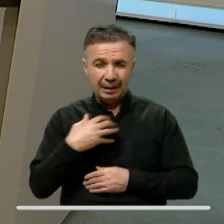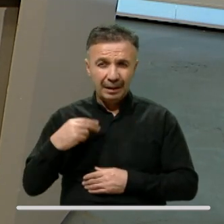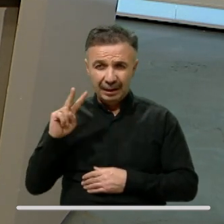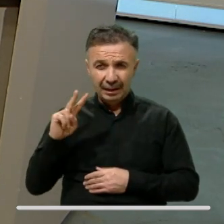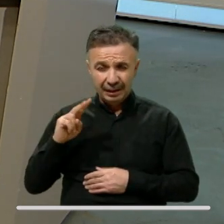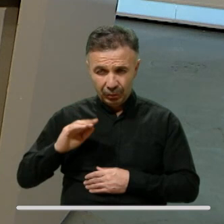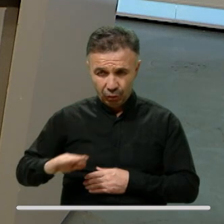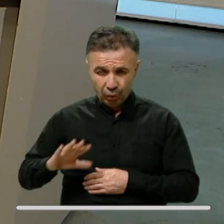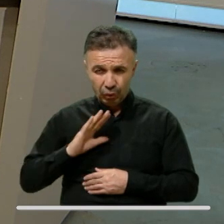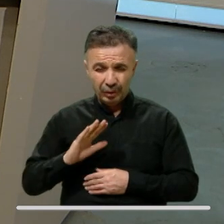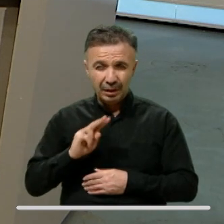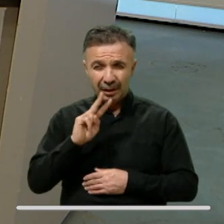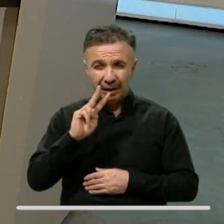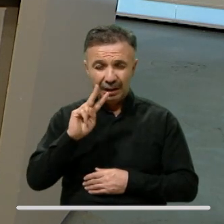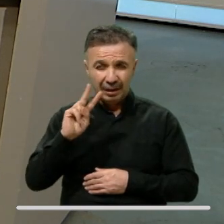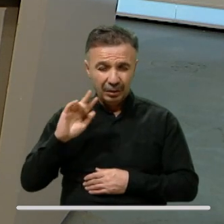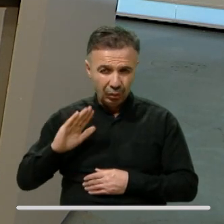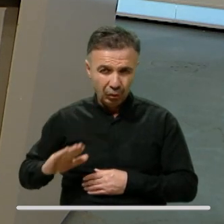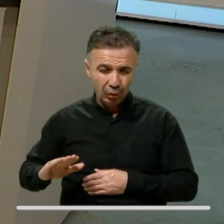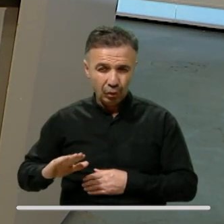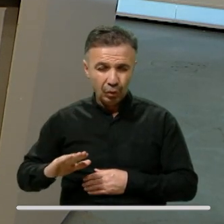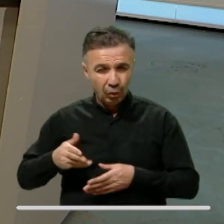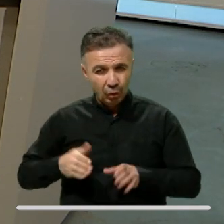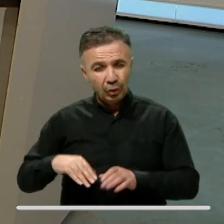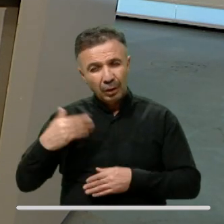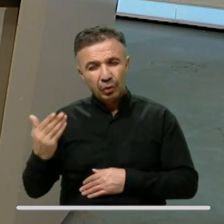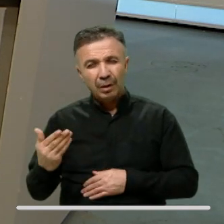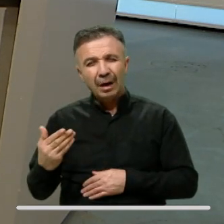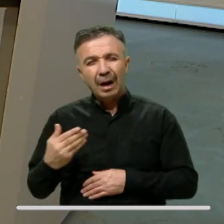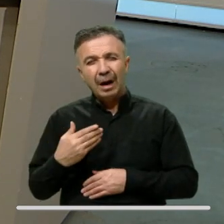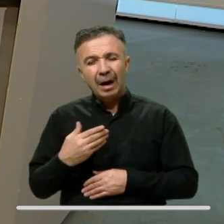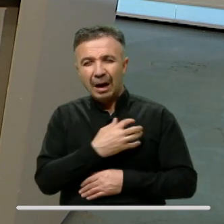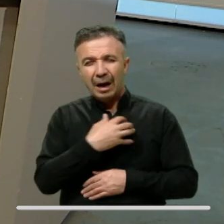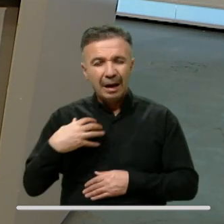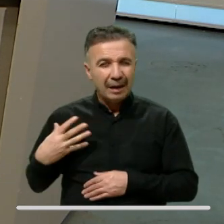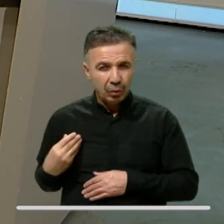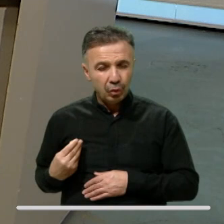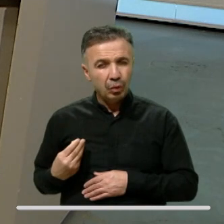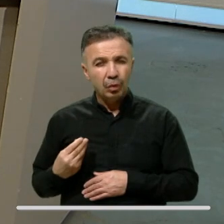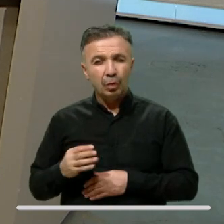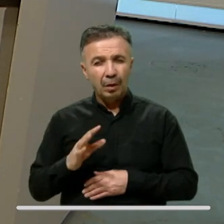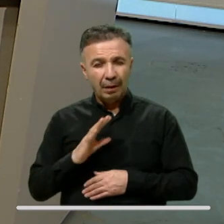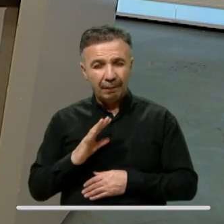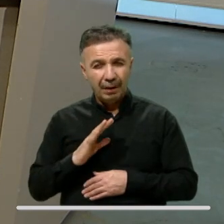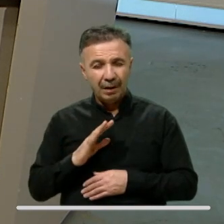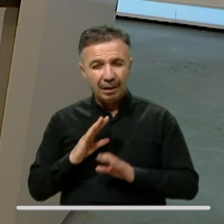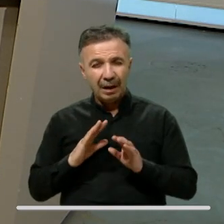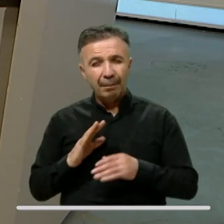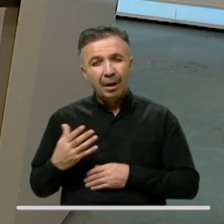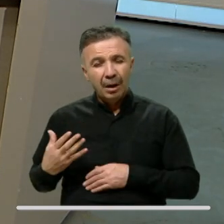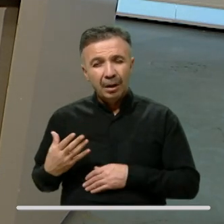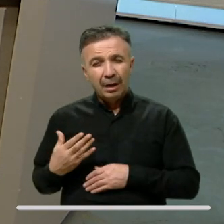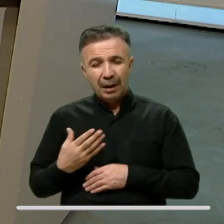çocuğu oldu. İki çocuk da olduktan sonra anne sütü olduğu halde çocuklarına emzirmedi.